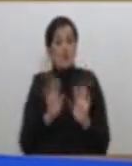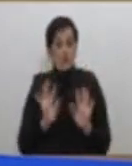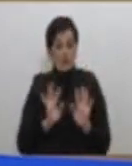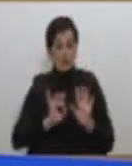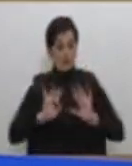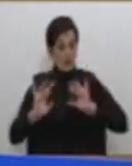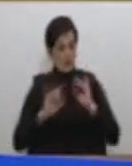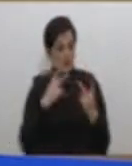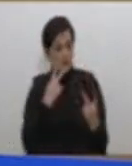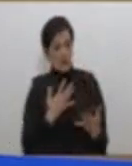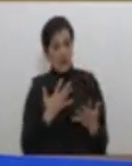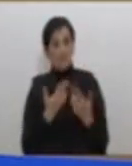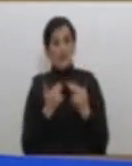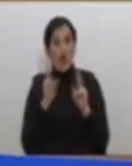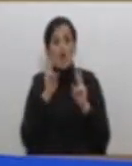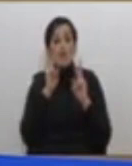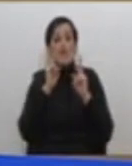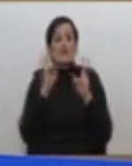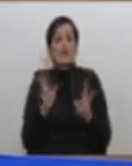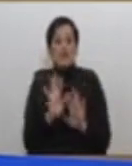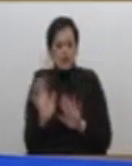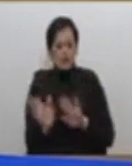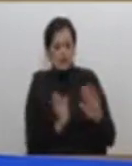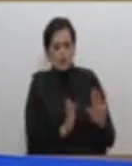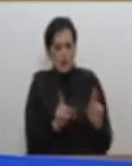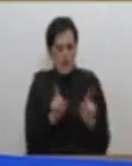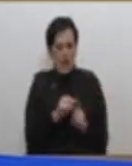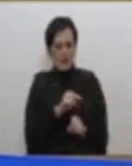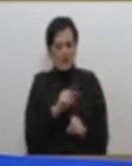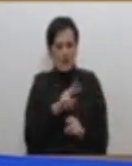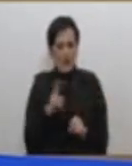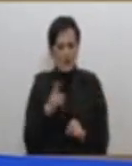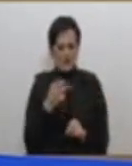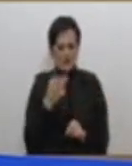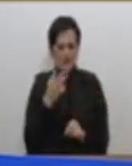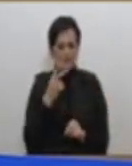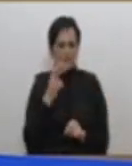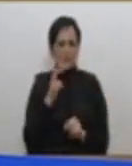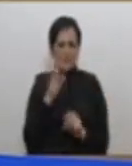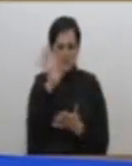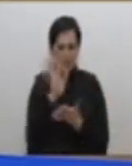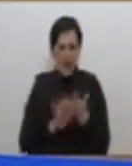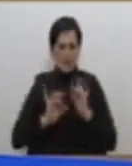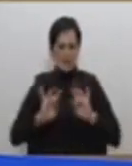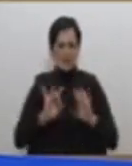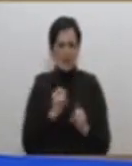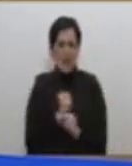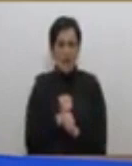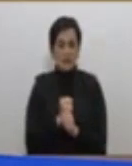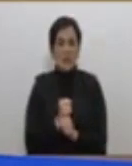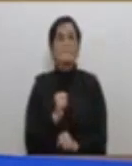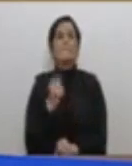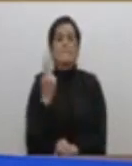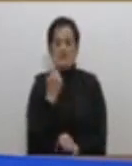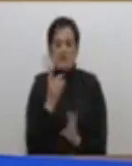da imadroulat uvitseba kide araperi ikneboda rom ar ikos es ukipari ganzkhadeba. Უპირველესად უნდა ვთქვა, რომ მართლაც დასანანია